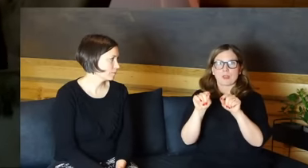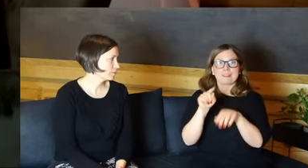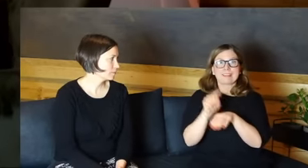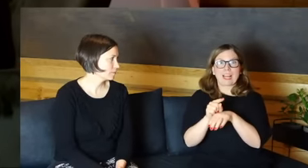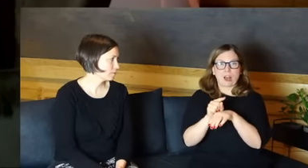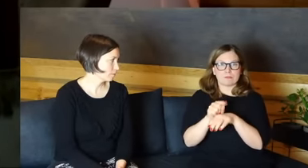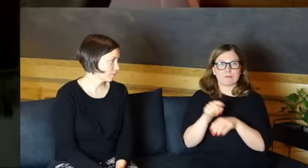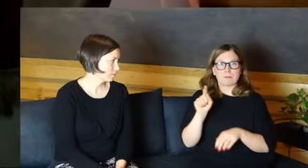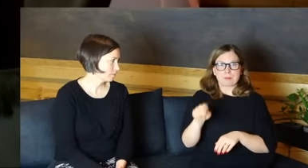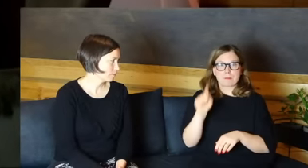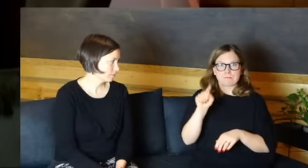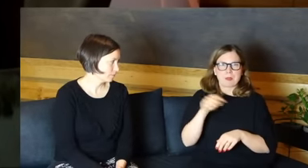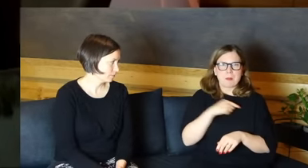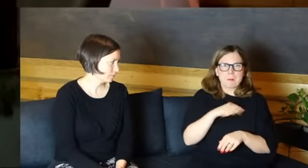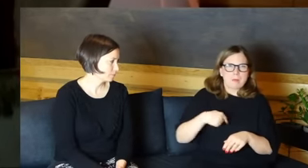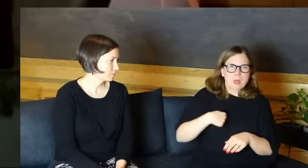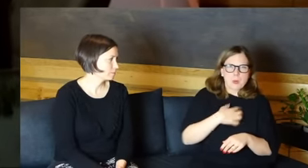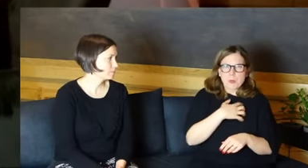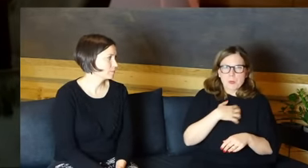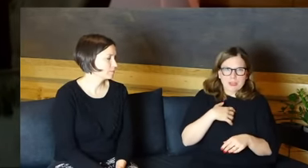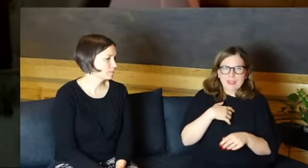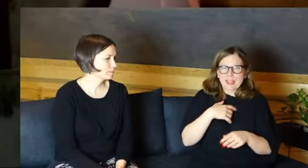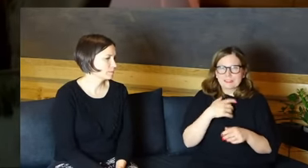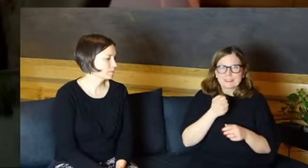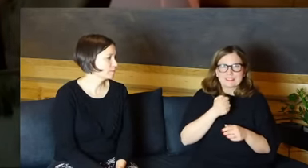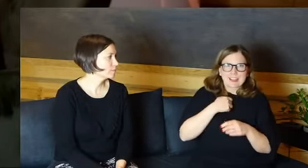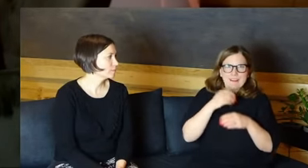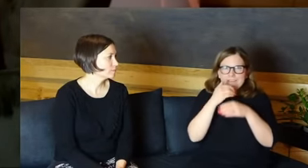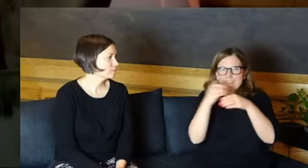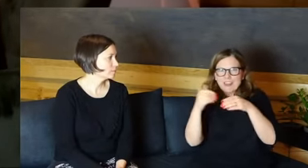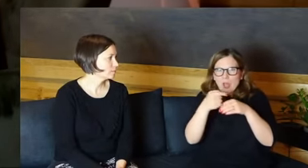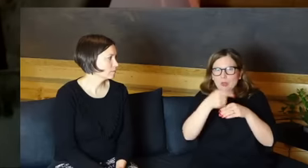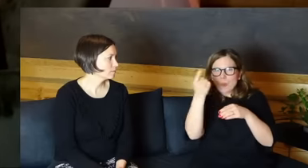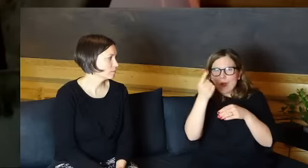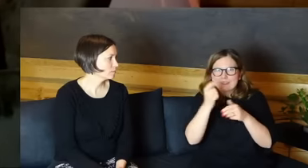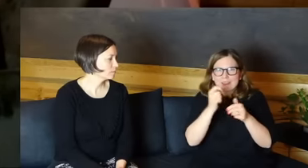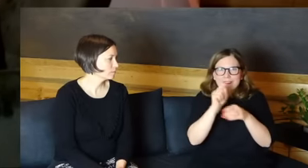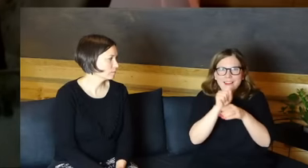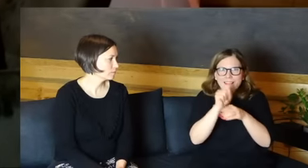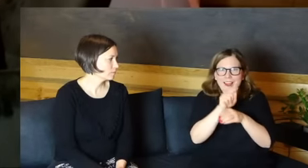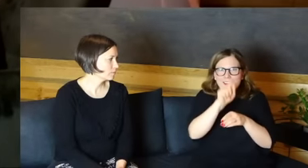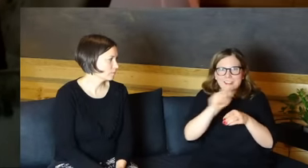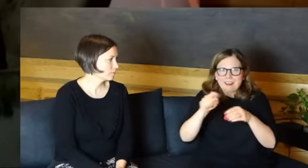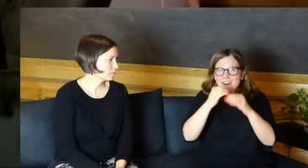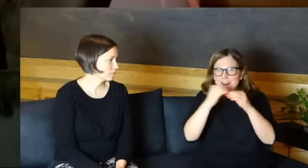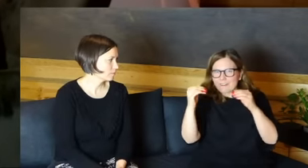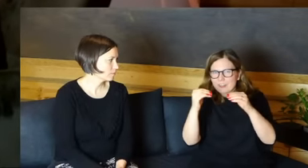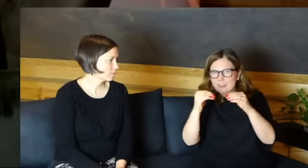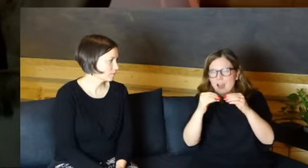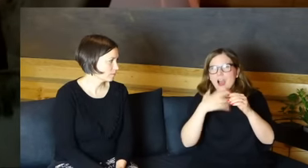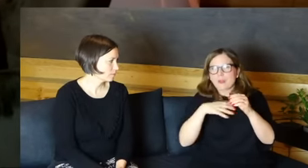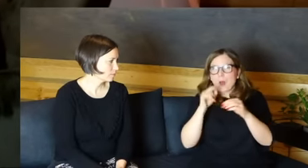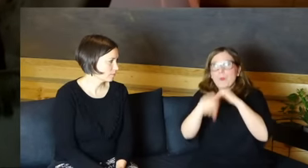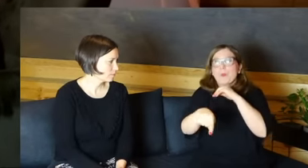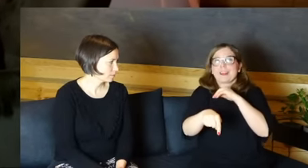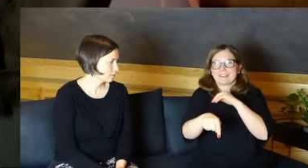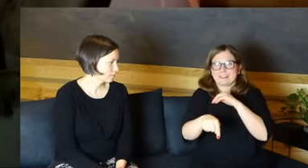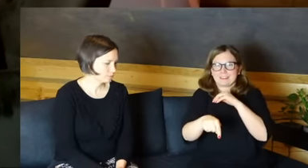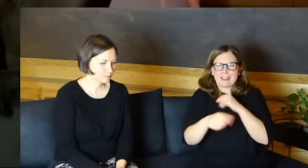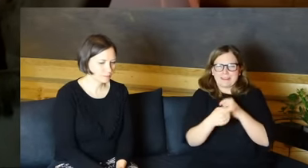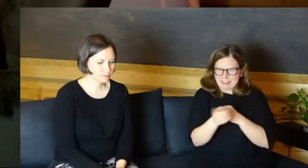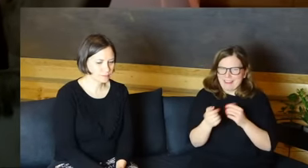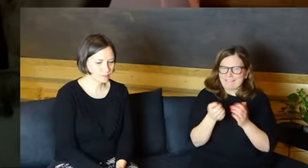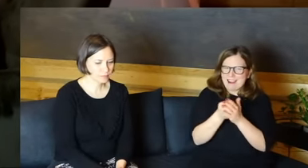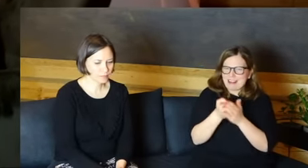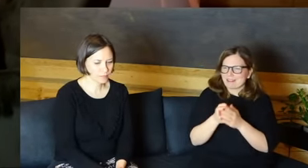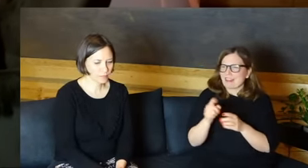Me jahdataan sitä 1000 tilaajan tavoitetta ja se nyt kannattaa käyttää tämä hetki siihen, että